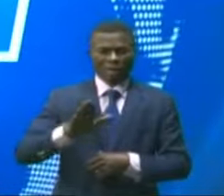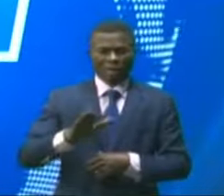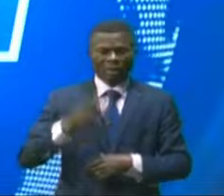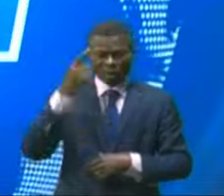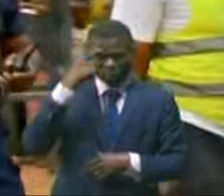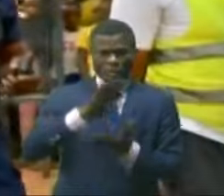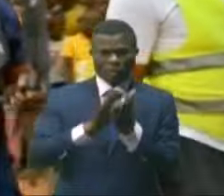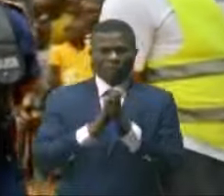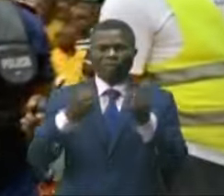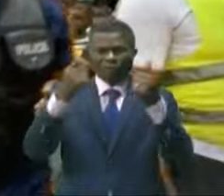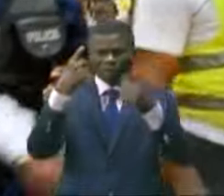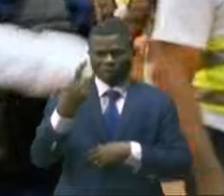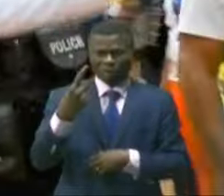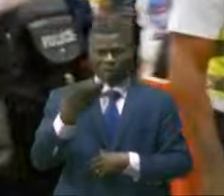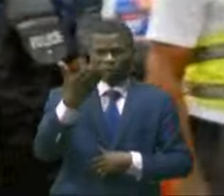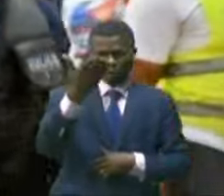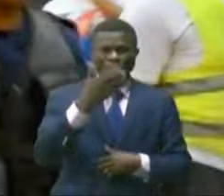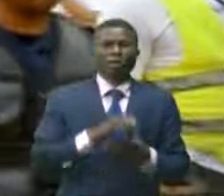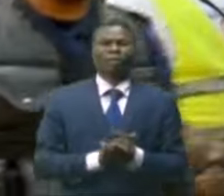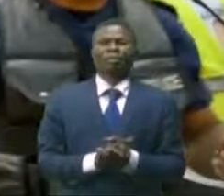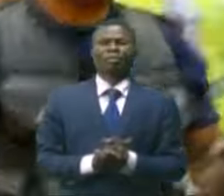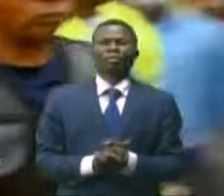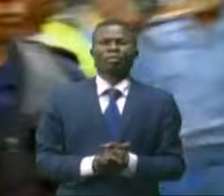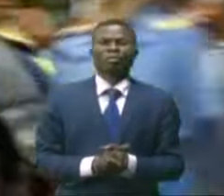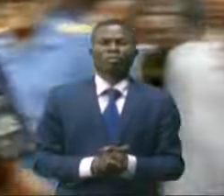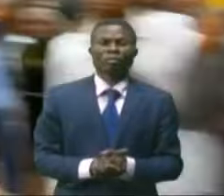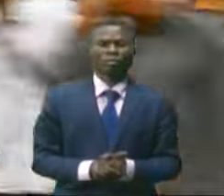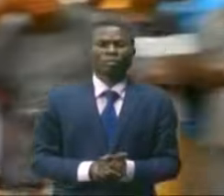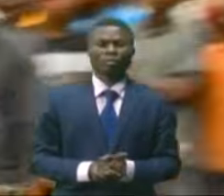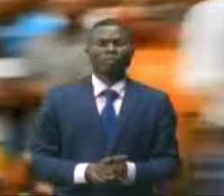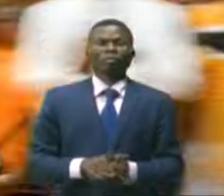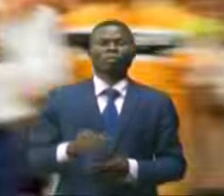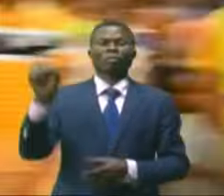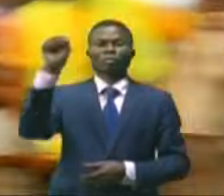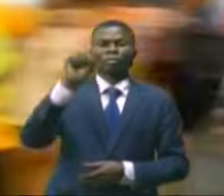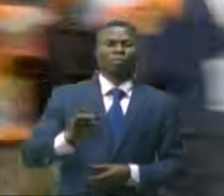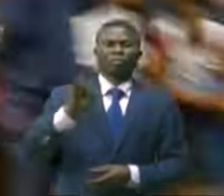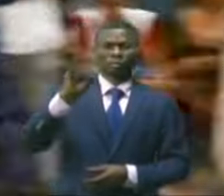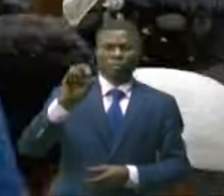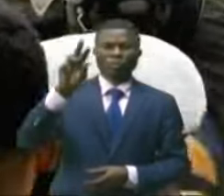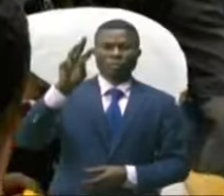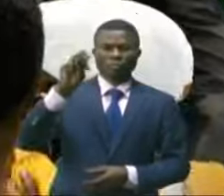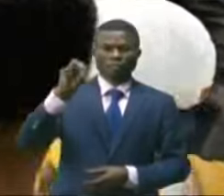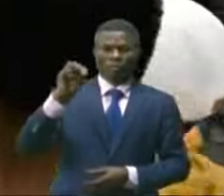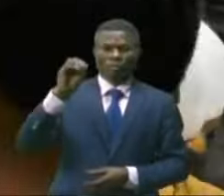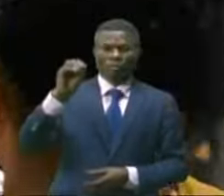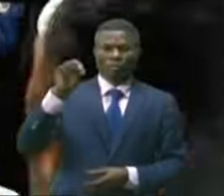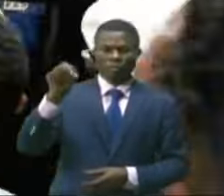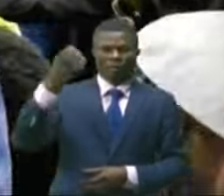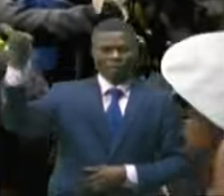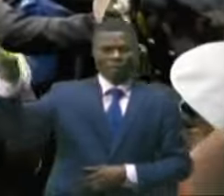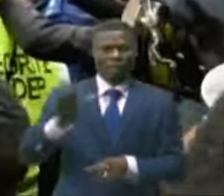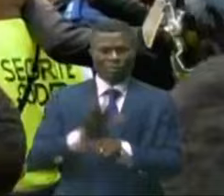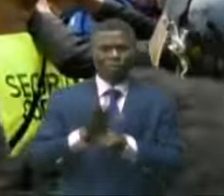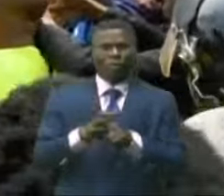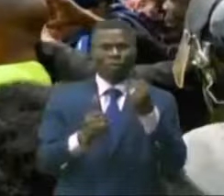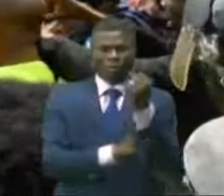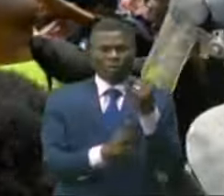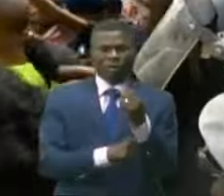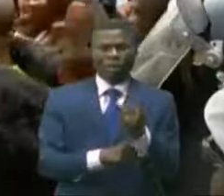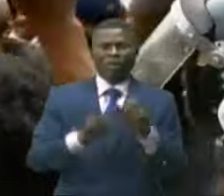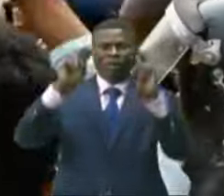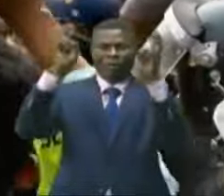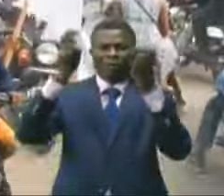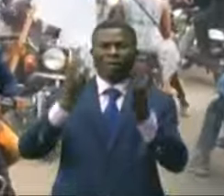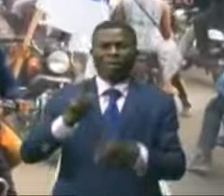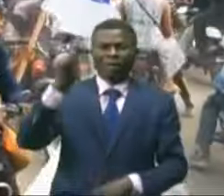sujets. En vacances parlementaires, le député national Simon Moulumba Poutou a été accueilli par une foule immense à Tshikapa, sa